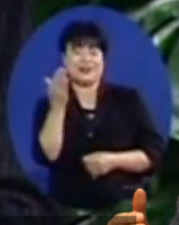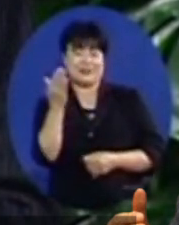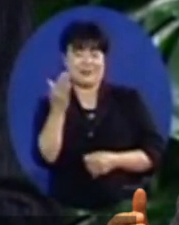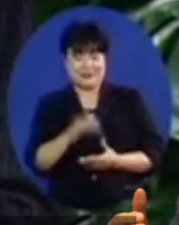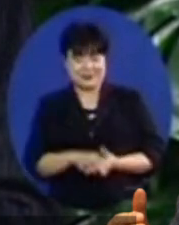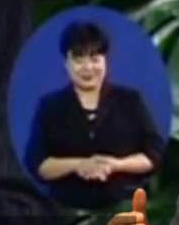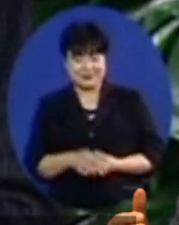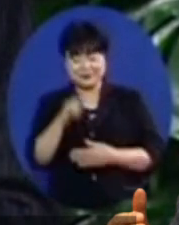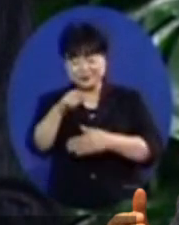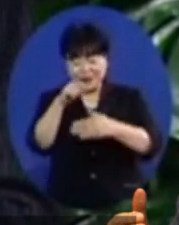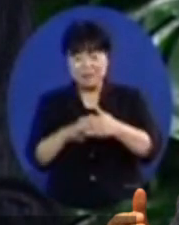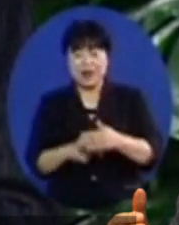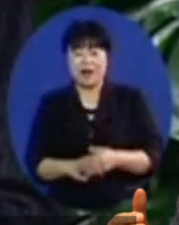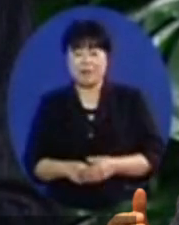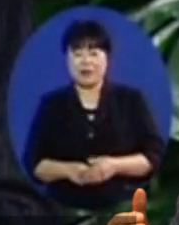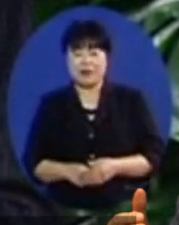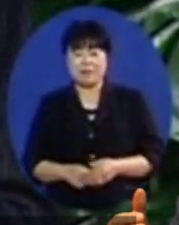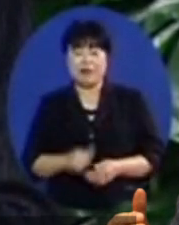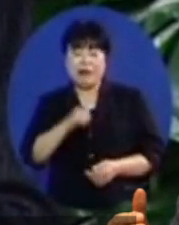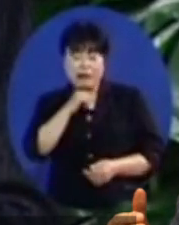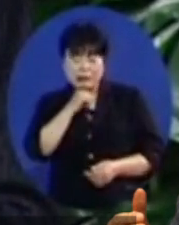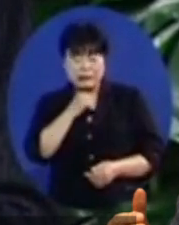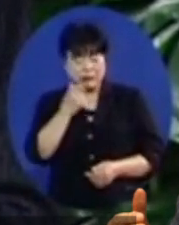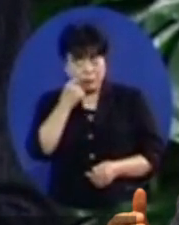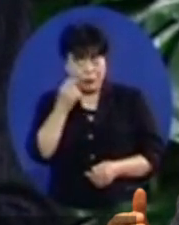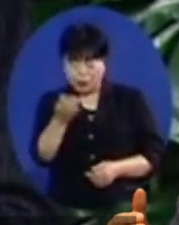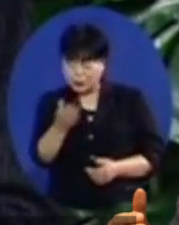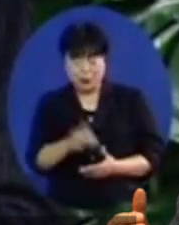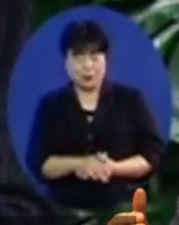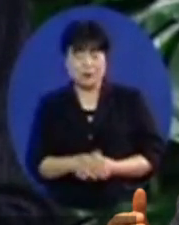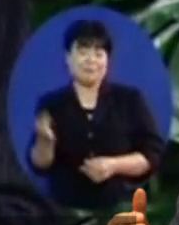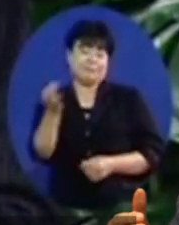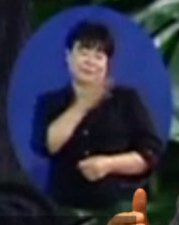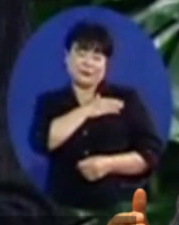조금도 마음속에 열등의식과 좌절감을 느끼지 않아요.